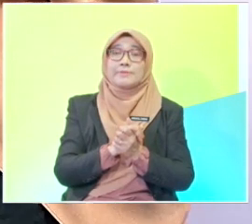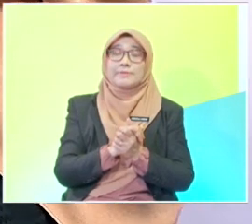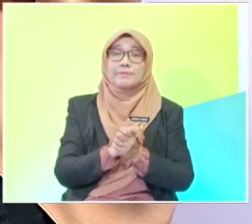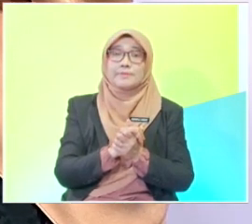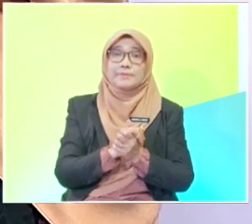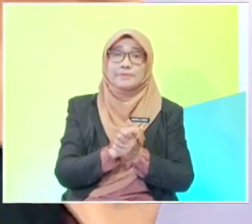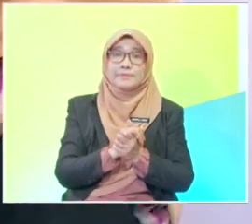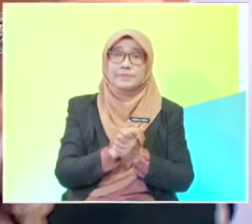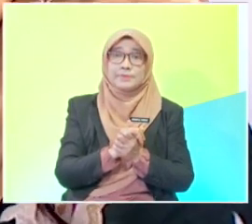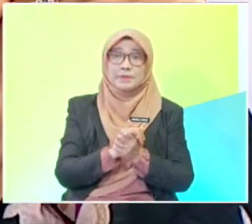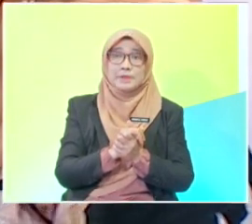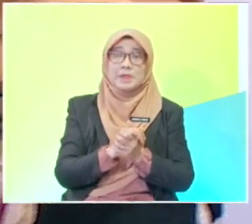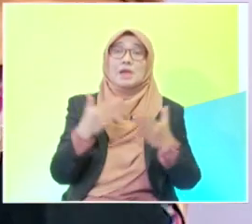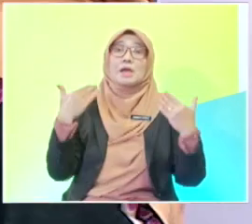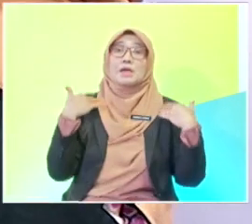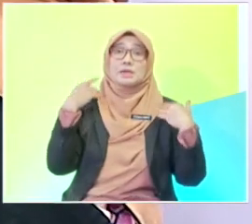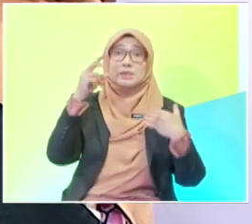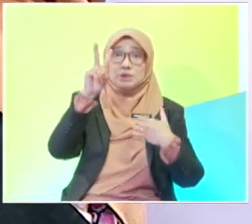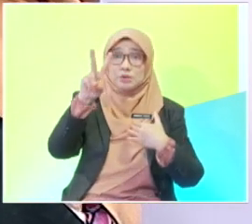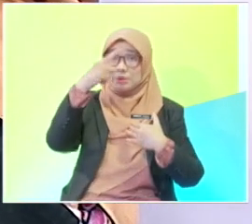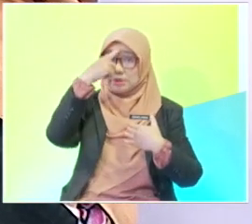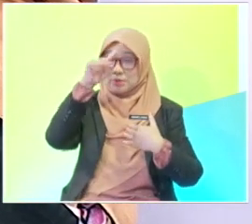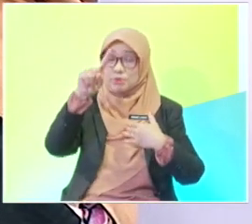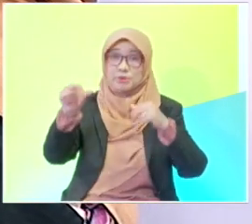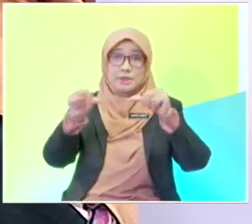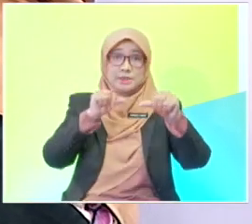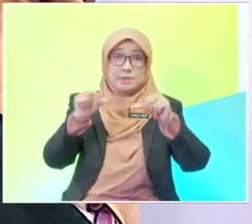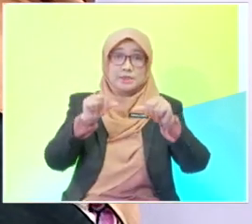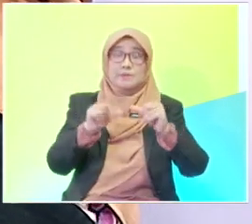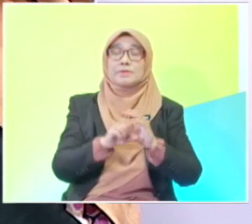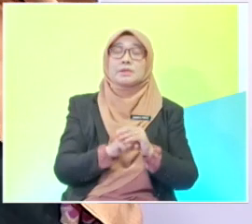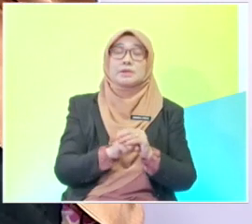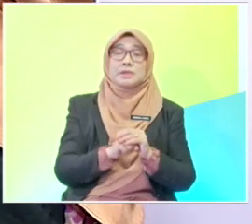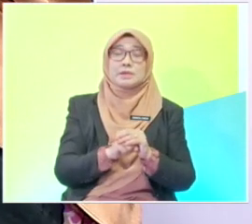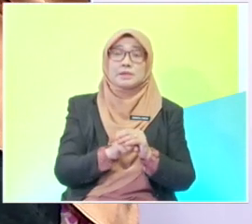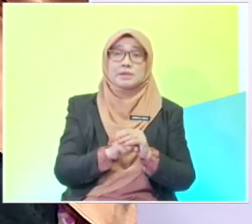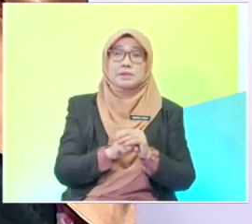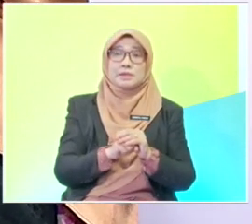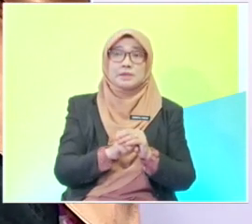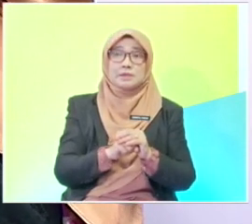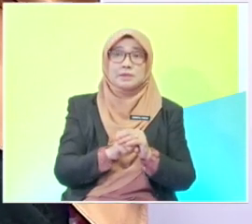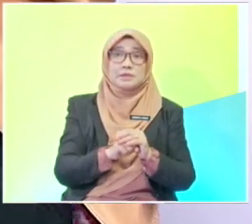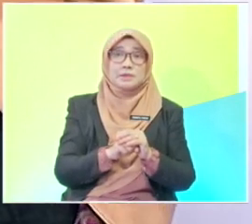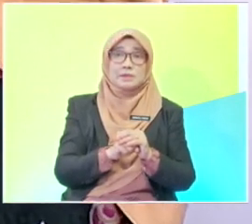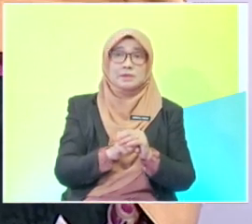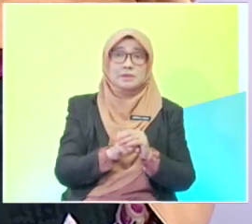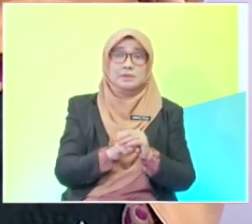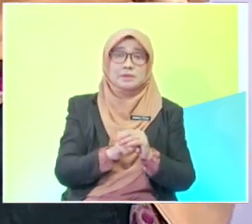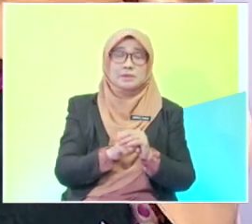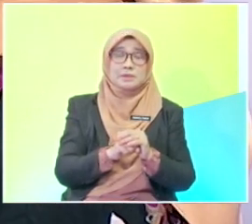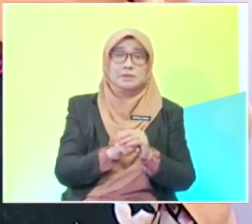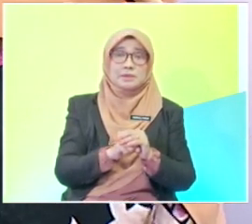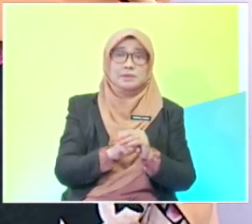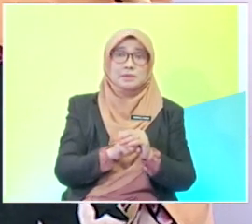Untuk keimunan aktif dia ada dua ya. Okey, dia ada, kita buat satu lagi cabang. Kita buat lagi cabang.